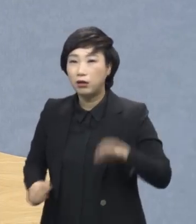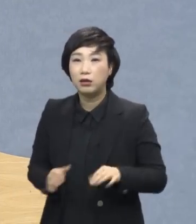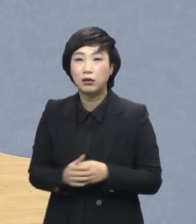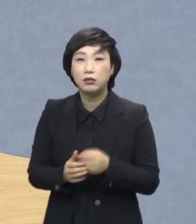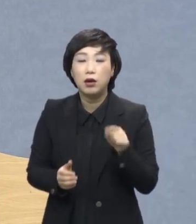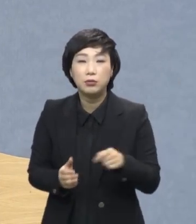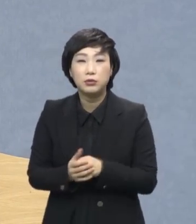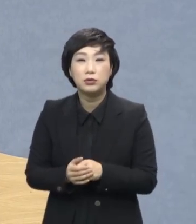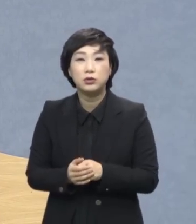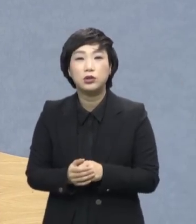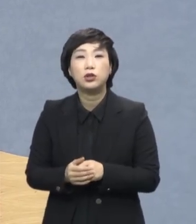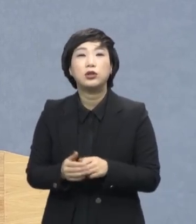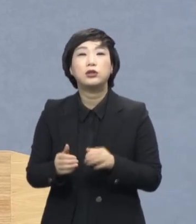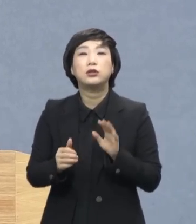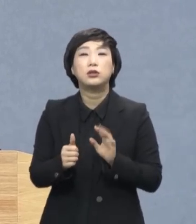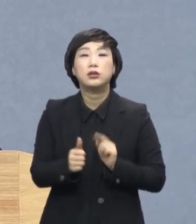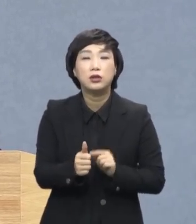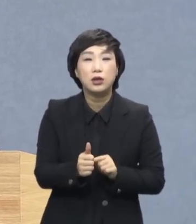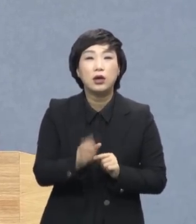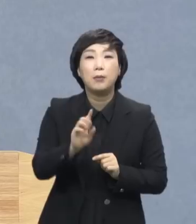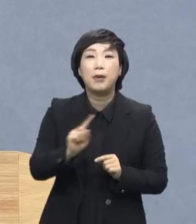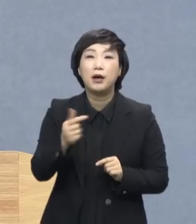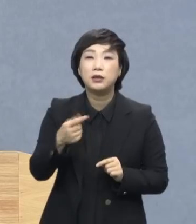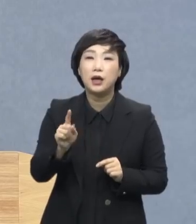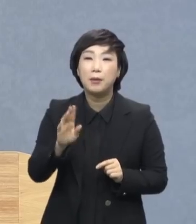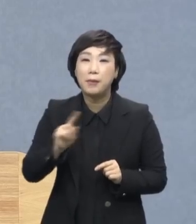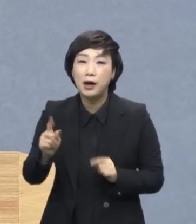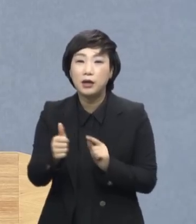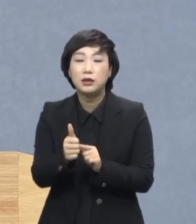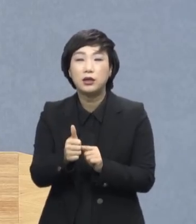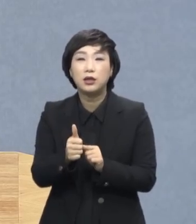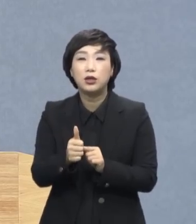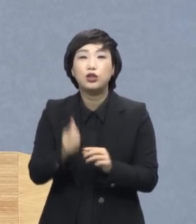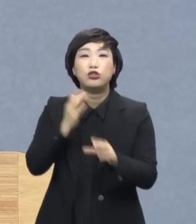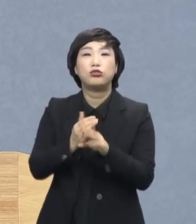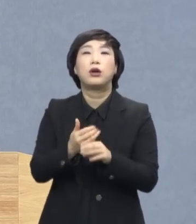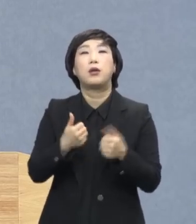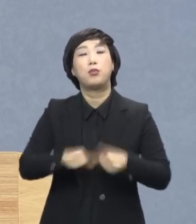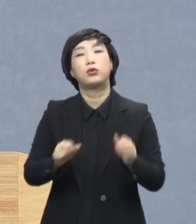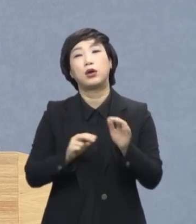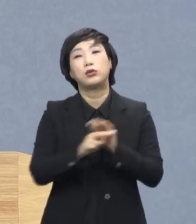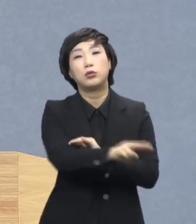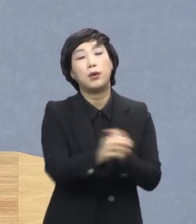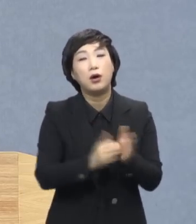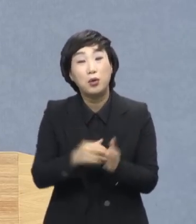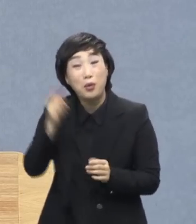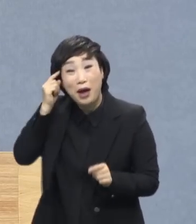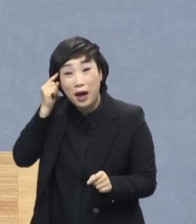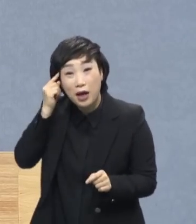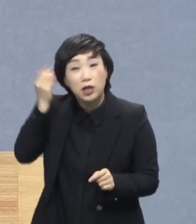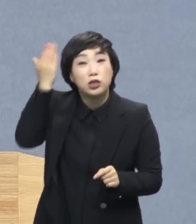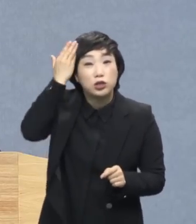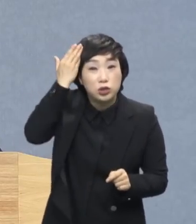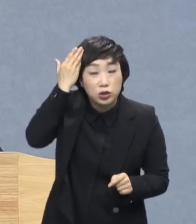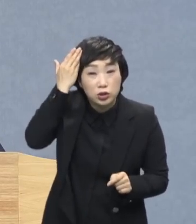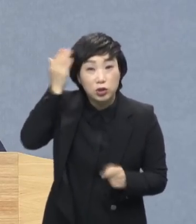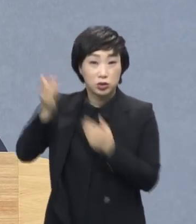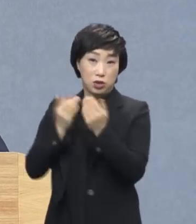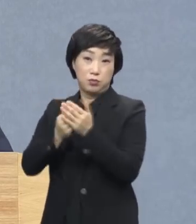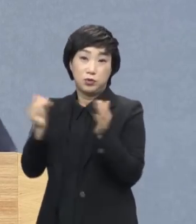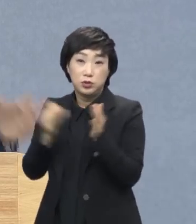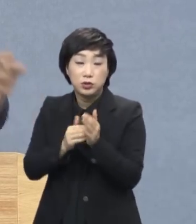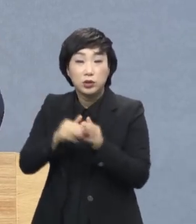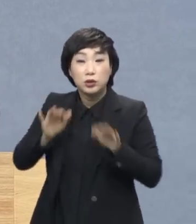왜 그랬을까? 지식도 있고 체험도 했는데 끝까지 돌아오지 못한 까닭은